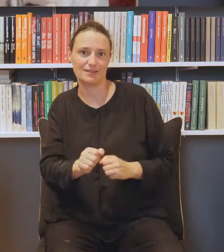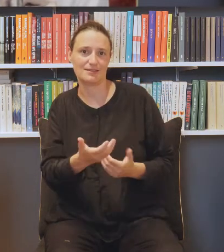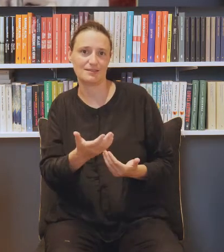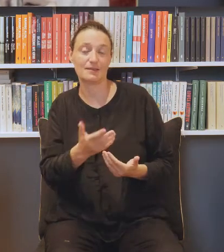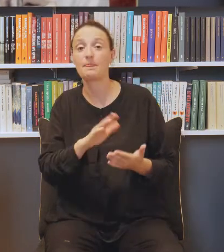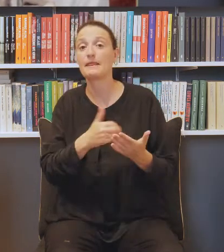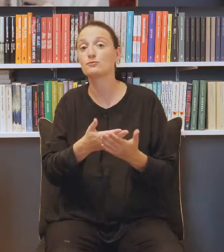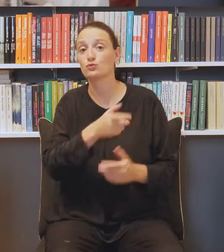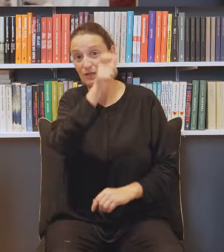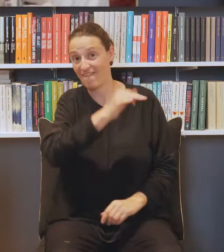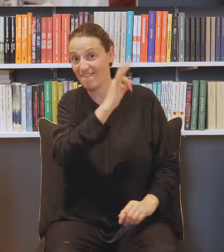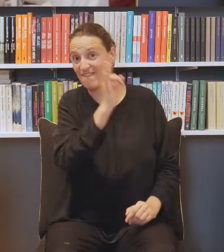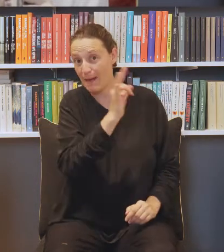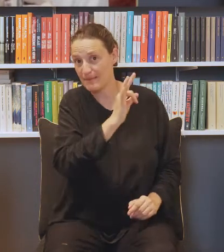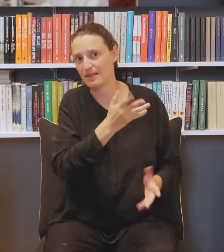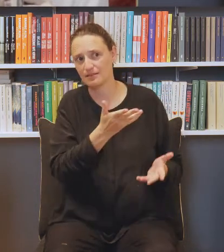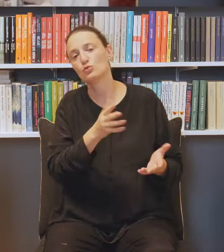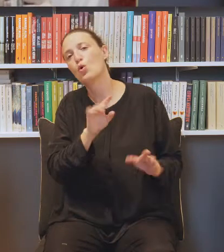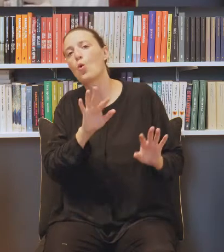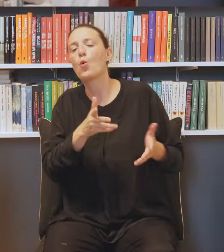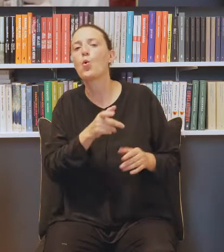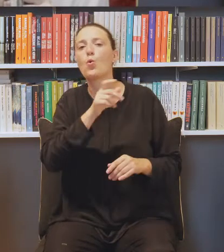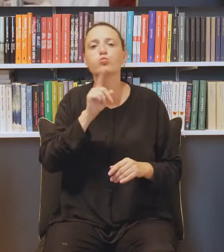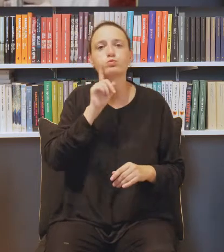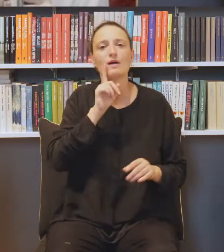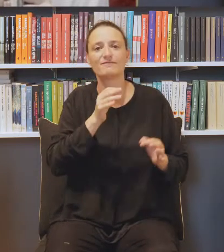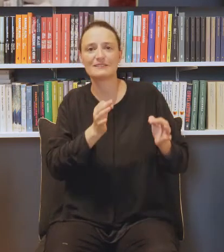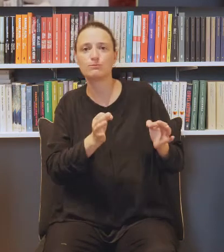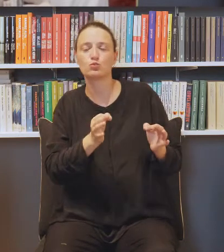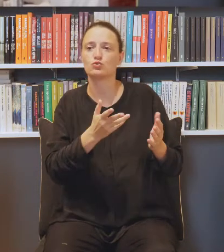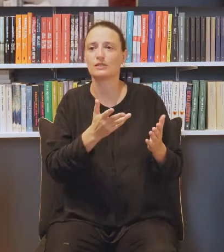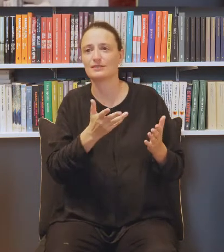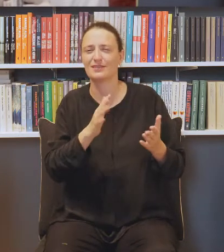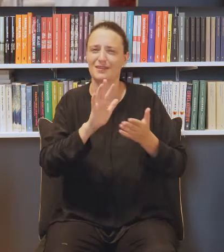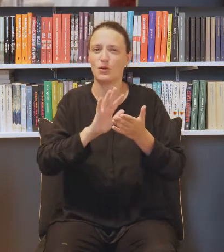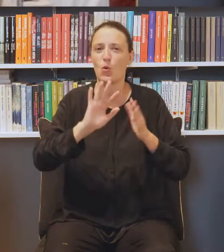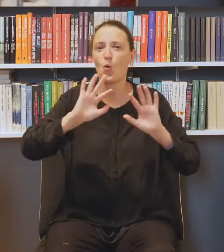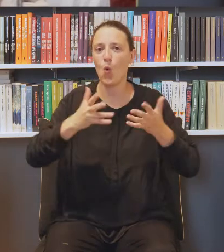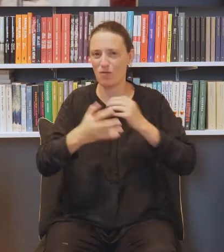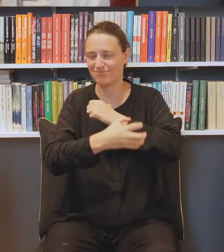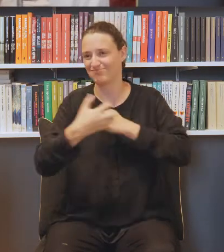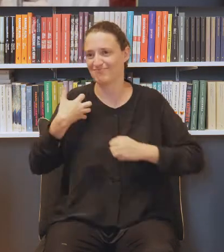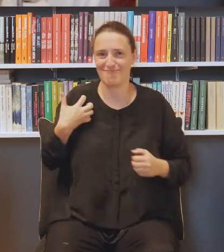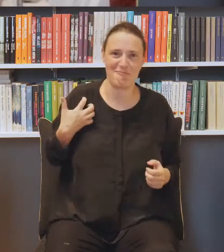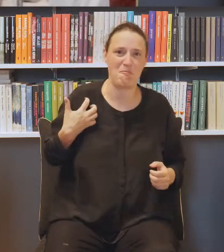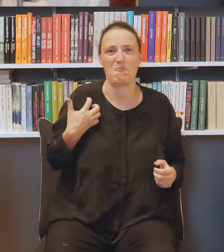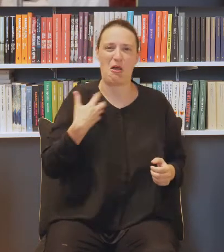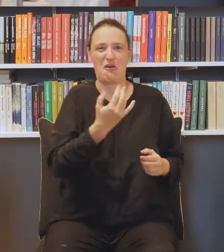powiedzieć, Fabian taki współczesny, jak to się teraz mówi, bananowe dziecko, a